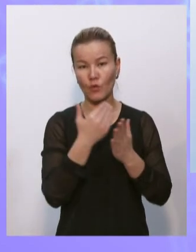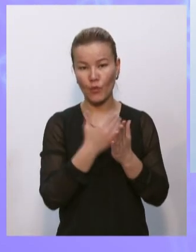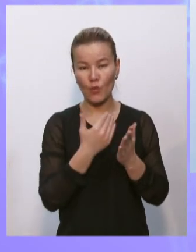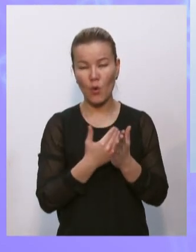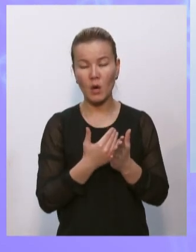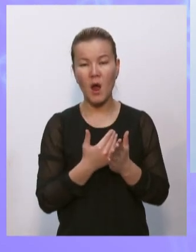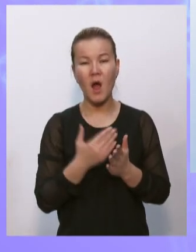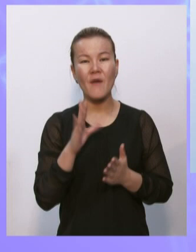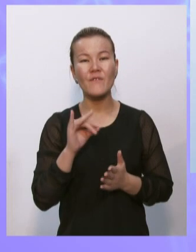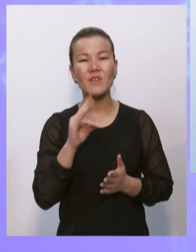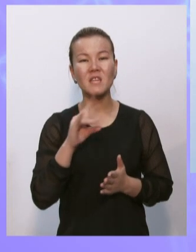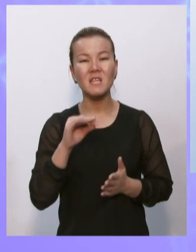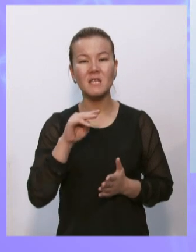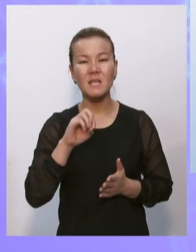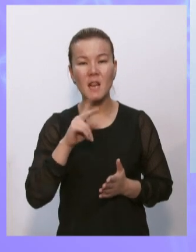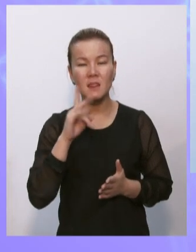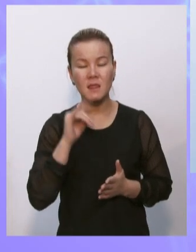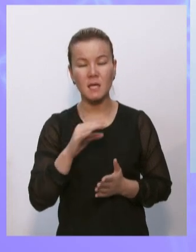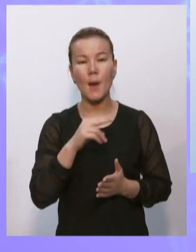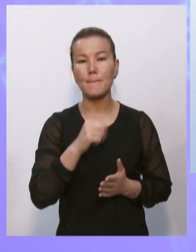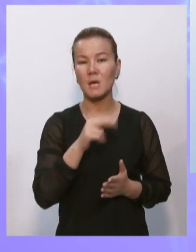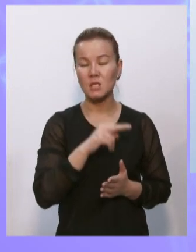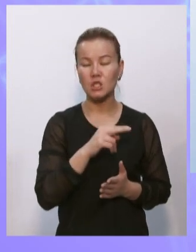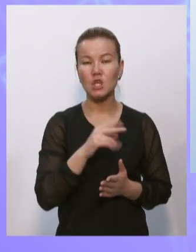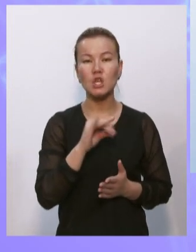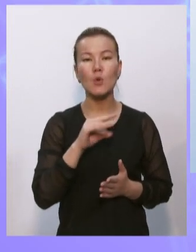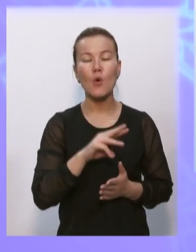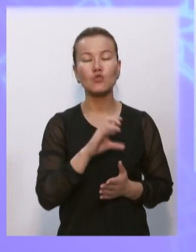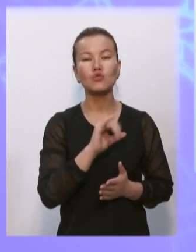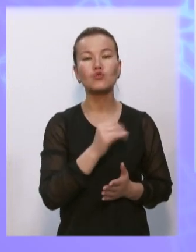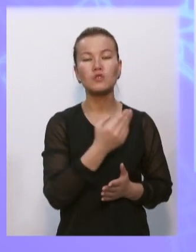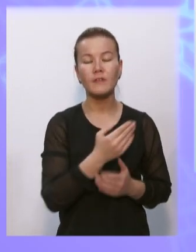урока – винительный падеж имен существительных.